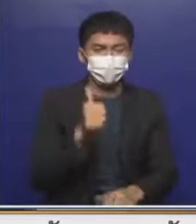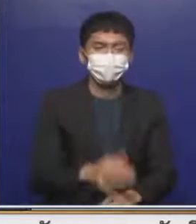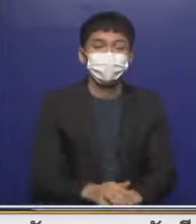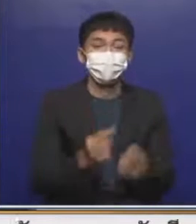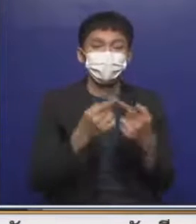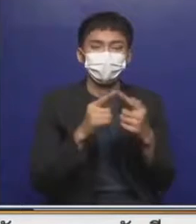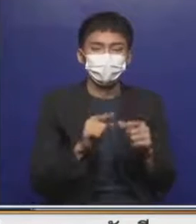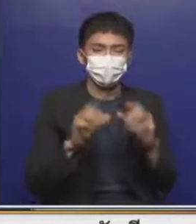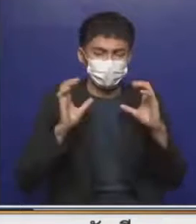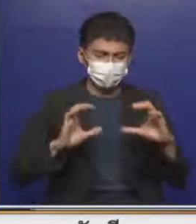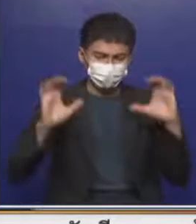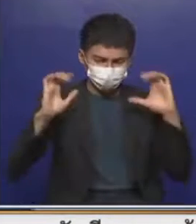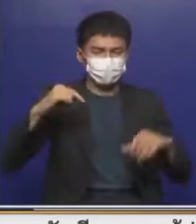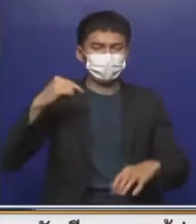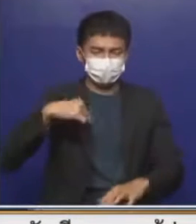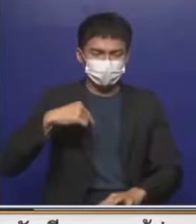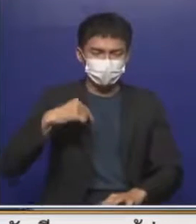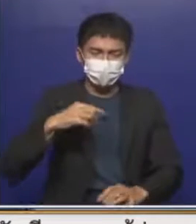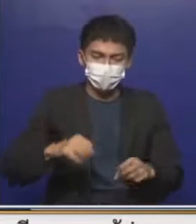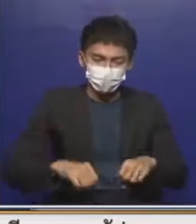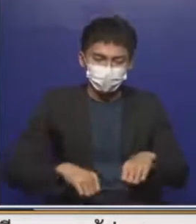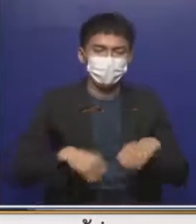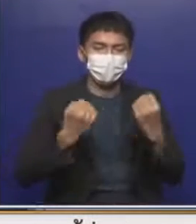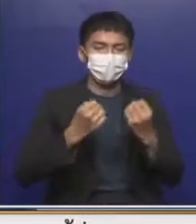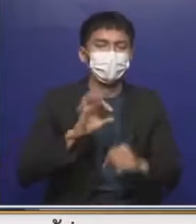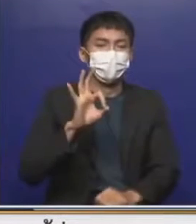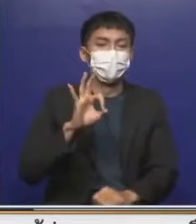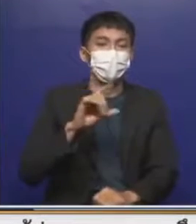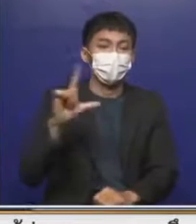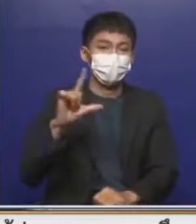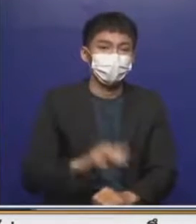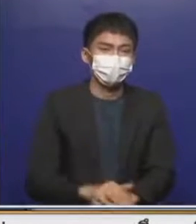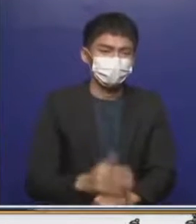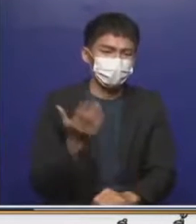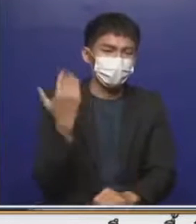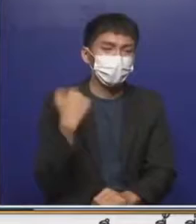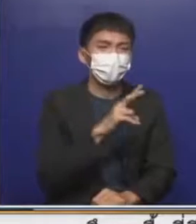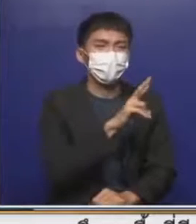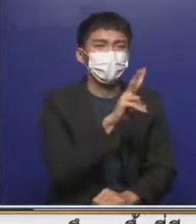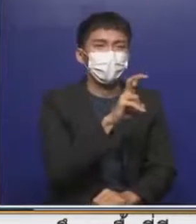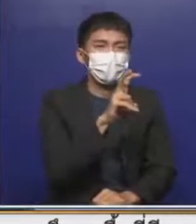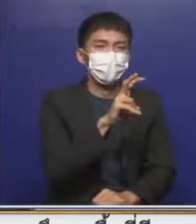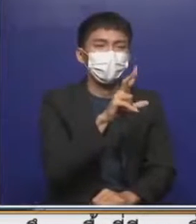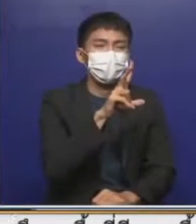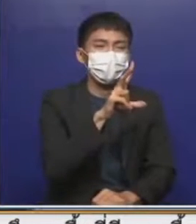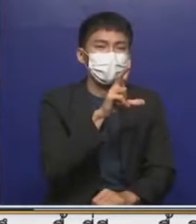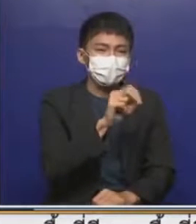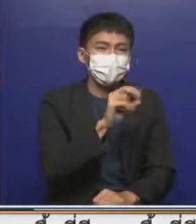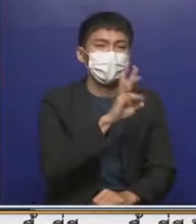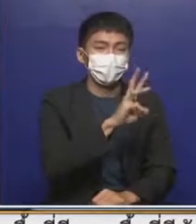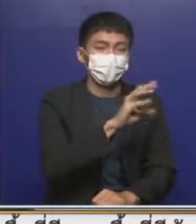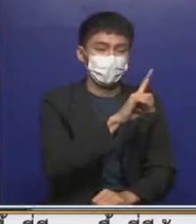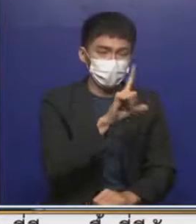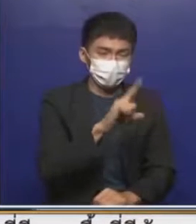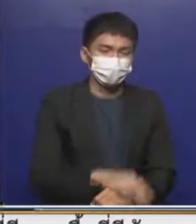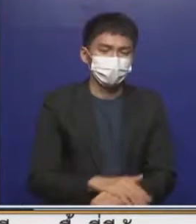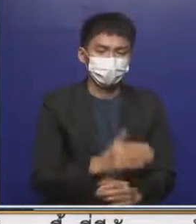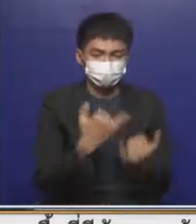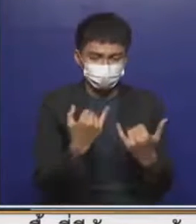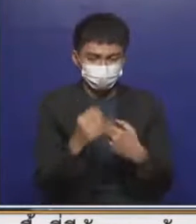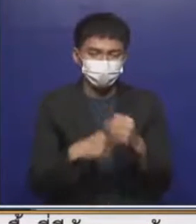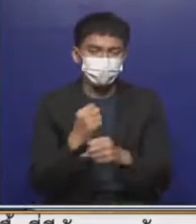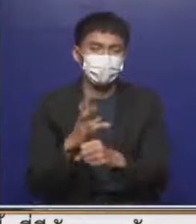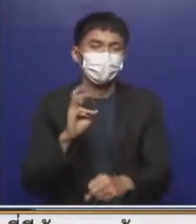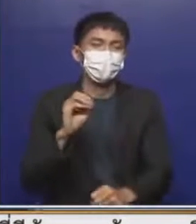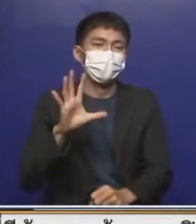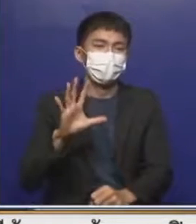งบในส่วนนี้ลวงอ 9 ล้จากปี 64 ได้อยู่ 236 ล้านปี 65 เหลออยยง 227 ล